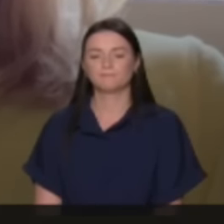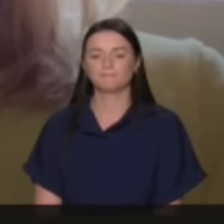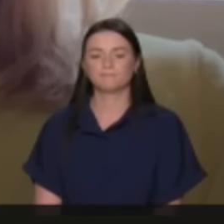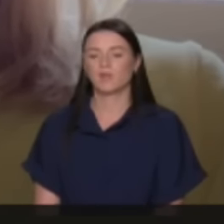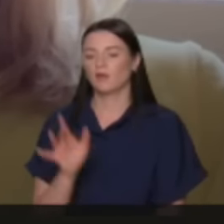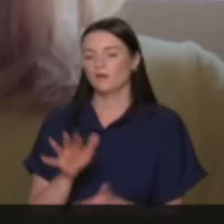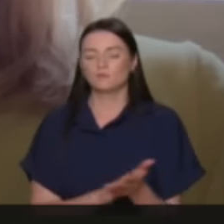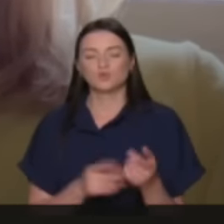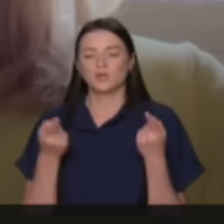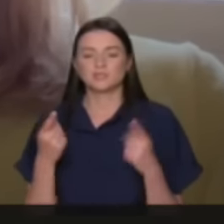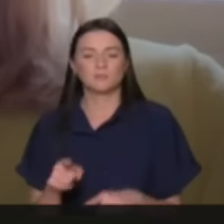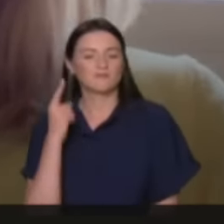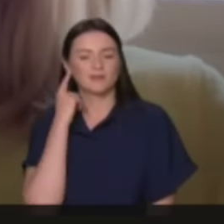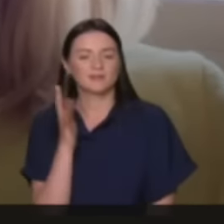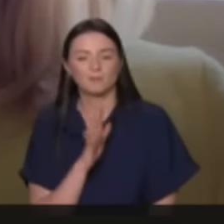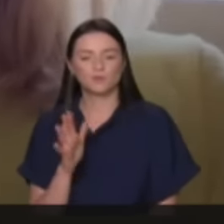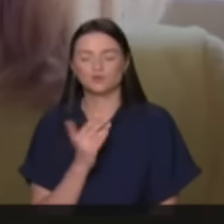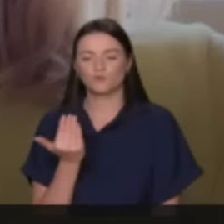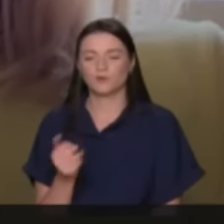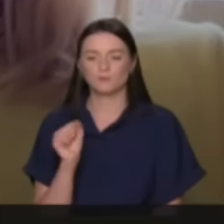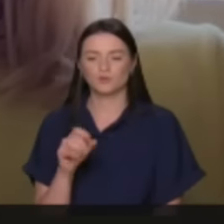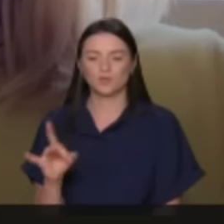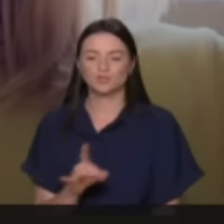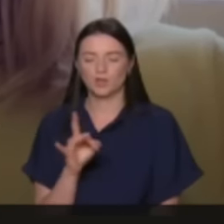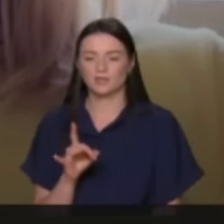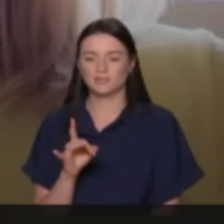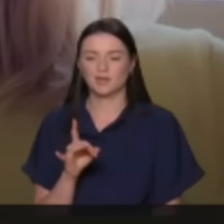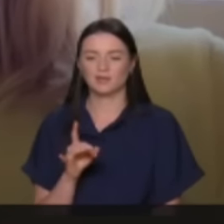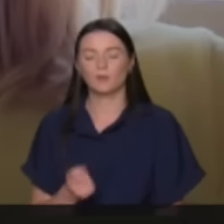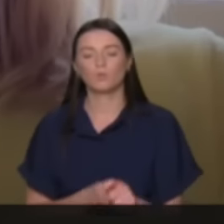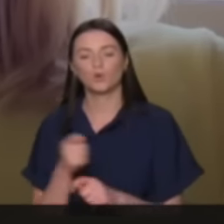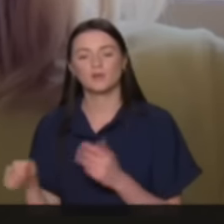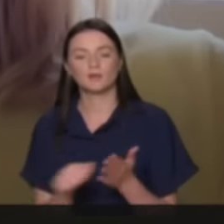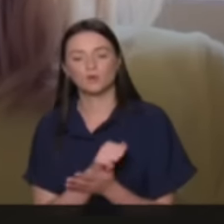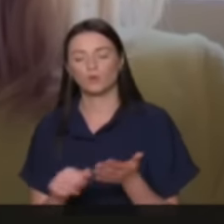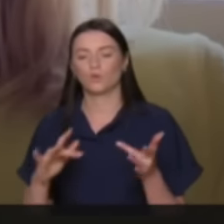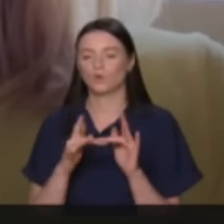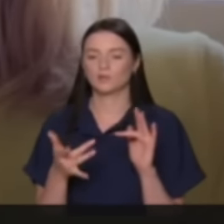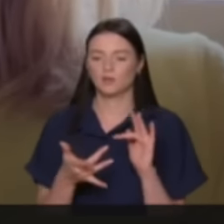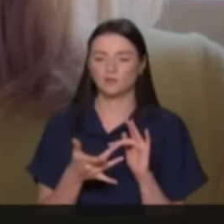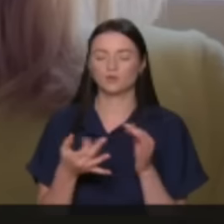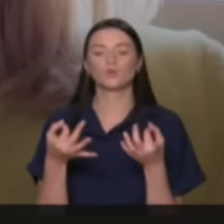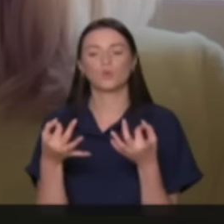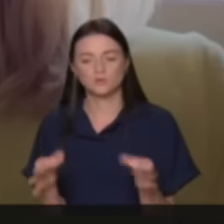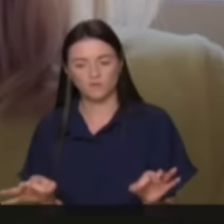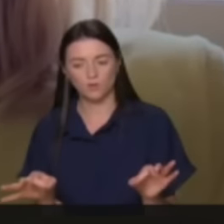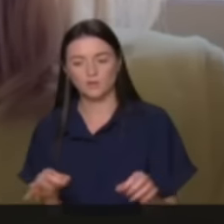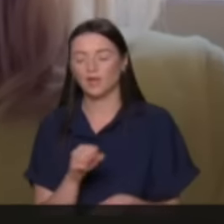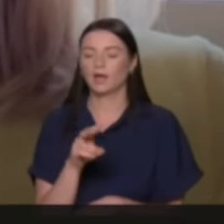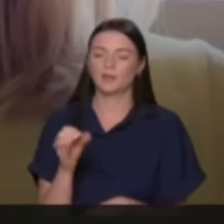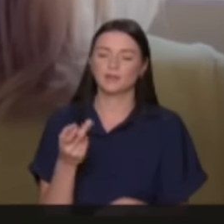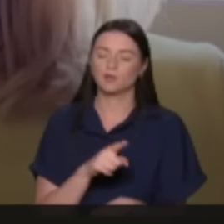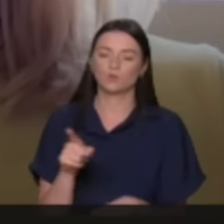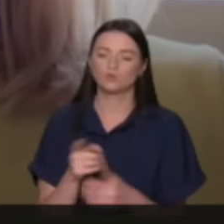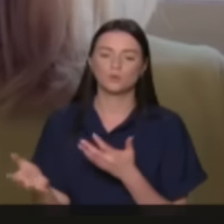Вибачте, Катерина, справді не почув вас. Можна ще раз? Подати документи онлайн дозволено, але для того, щоб